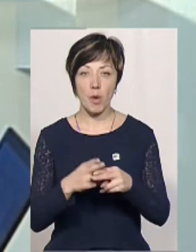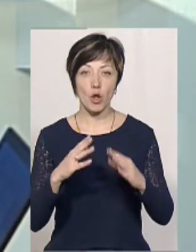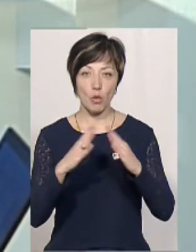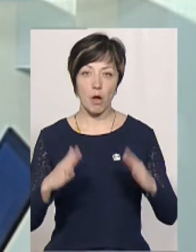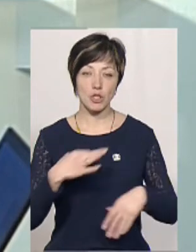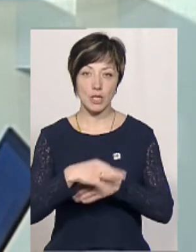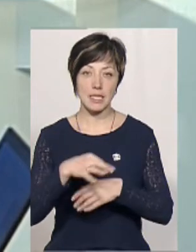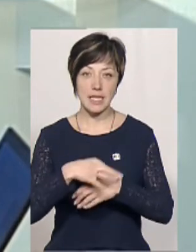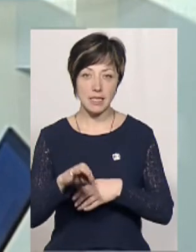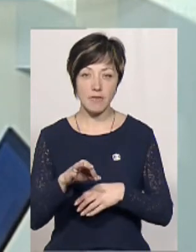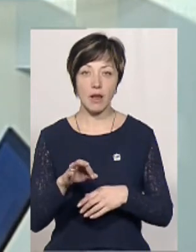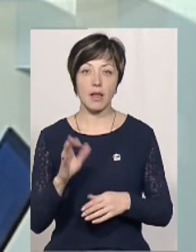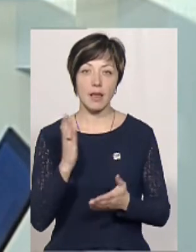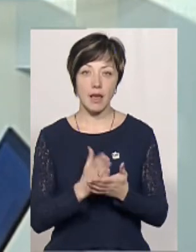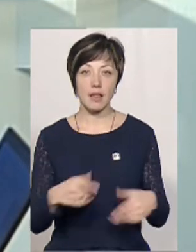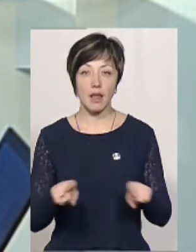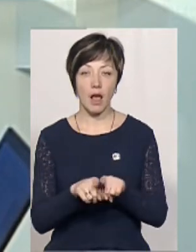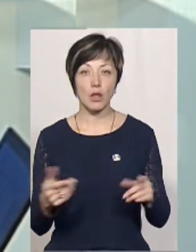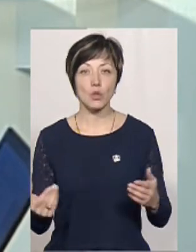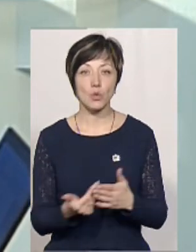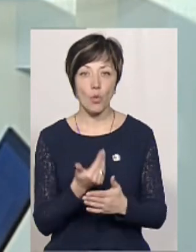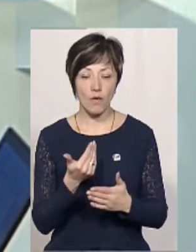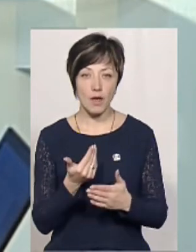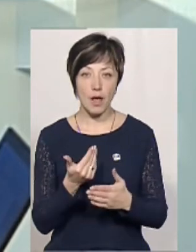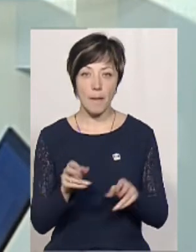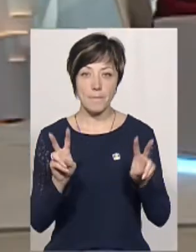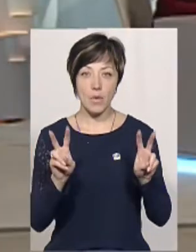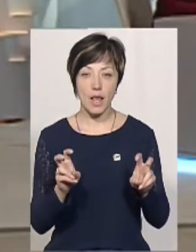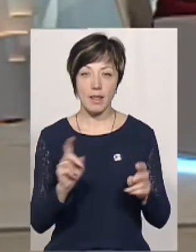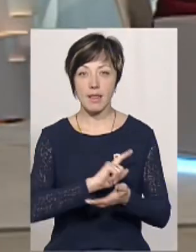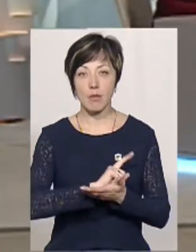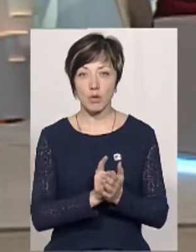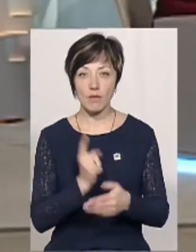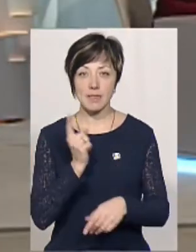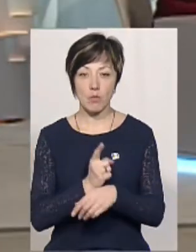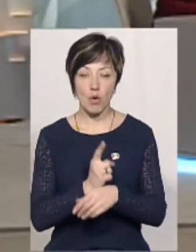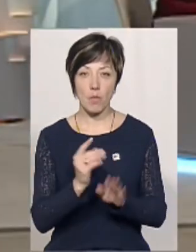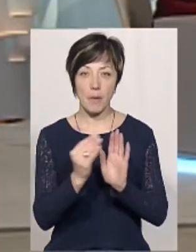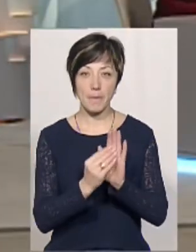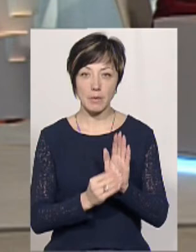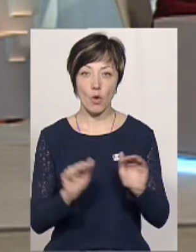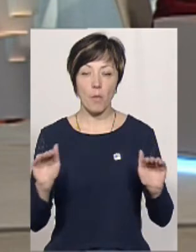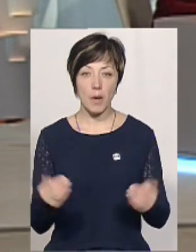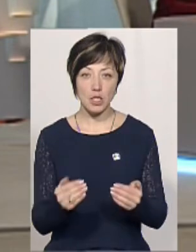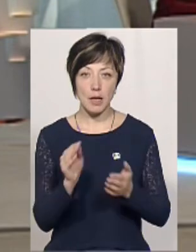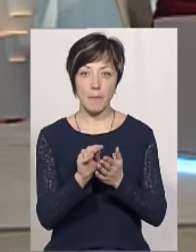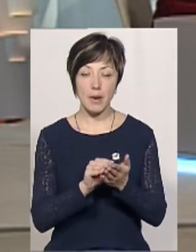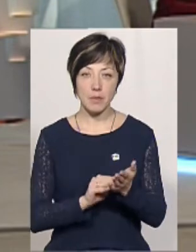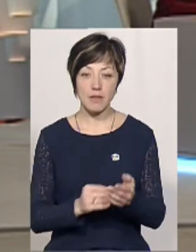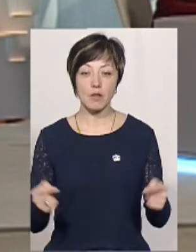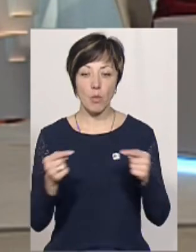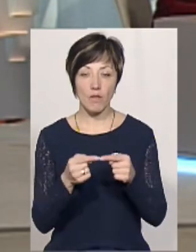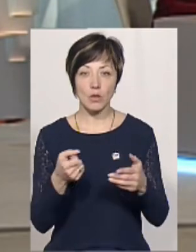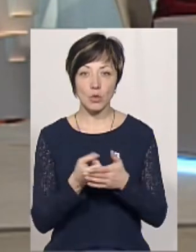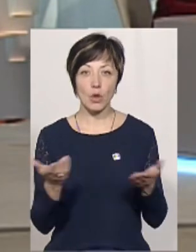запобігання домашньому насильству. Зокрема, є такі нові поняття, як термінові заборонні приписи, обмежувальні приписи, відповідно